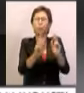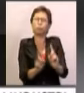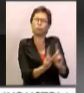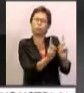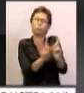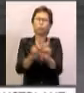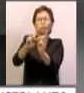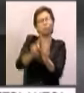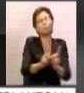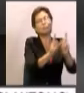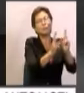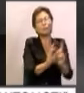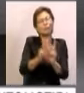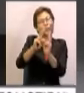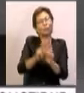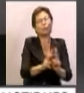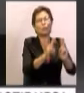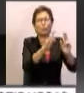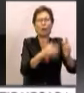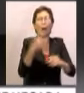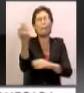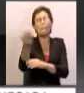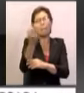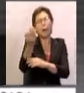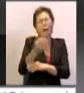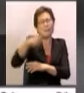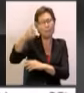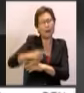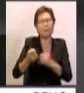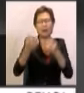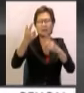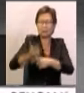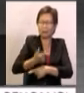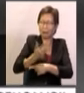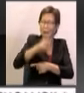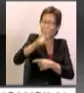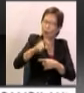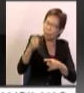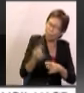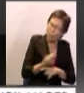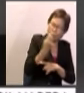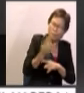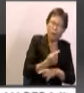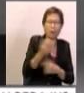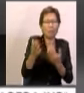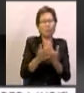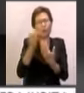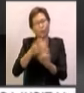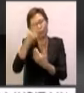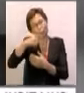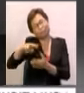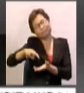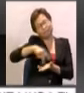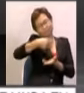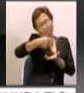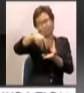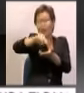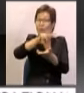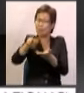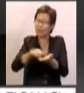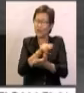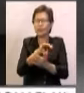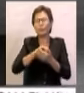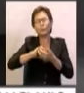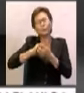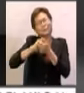yang menampakkan tarian waltz yang biasanya memerlukan banyak latihan itu seolah-olah sangat mudah untuk ditarikan. Video